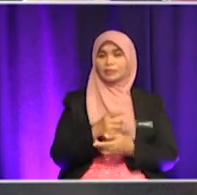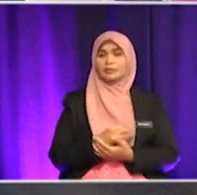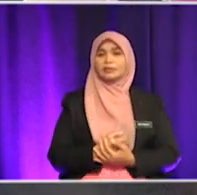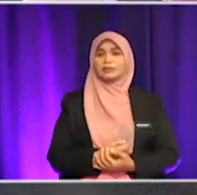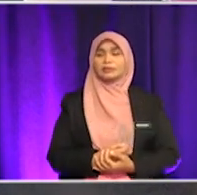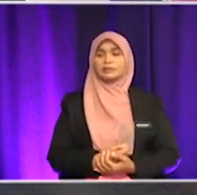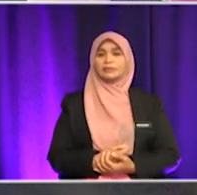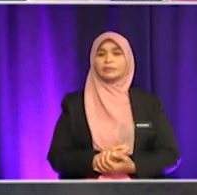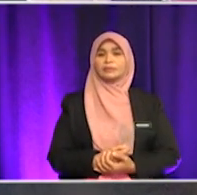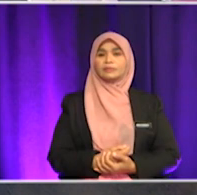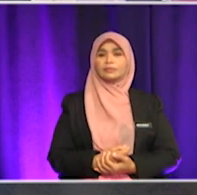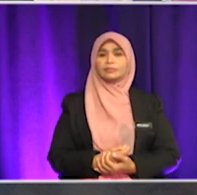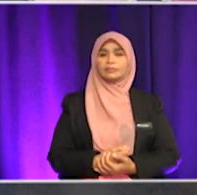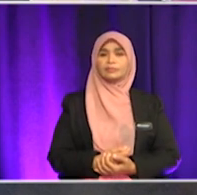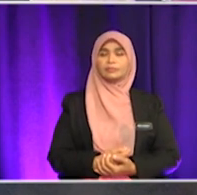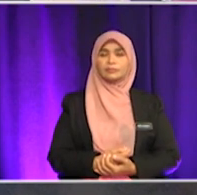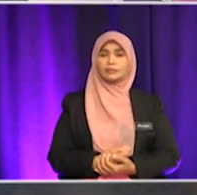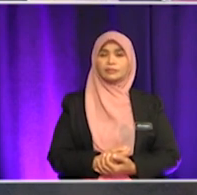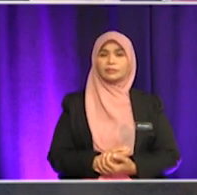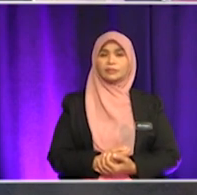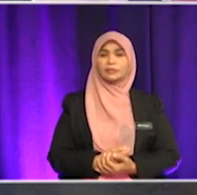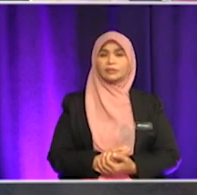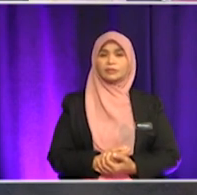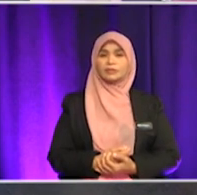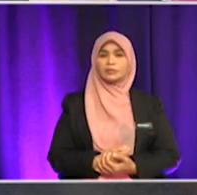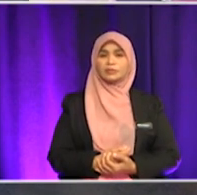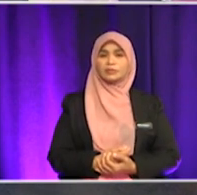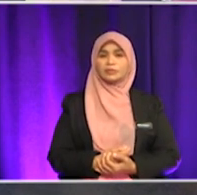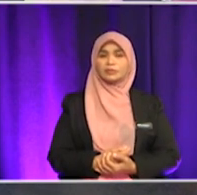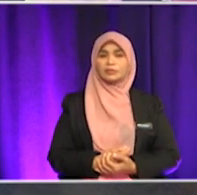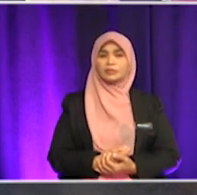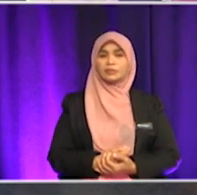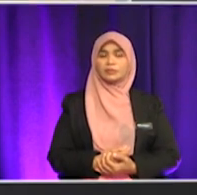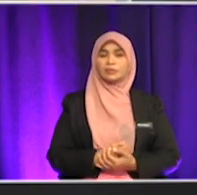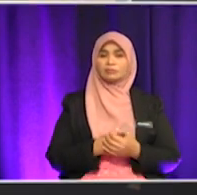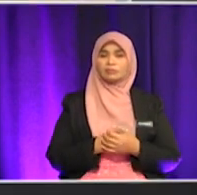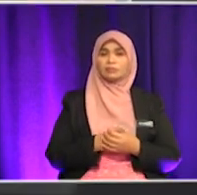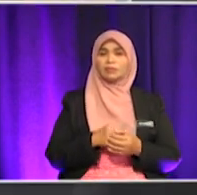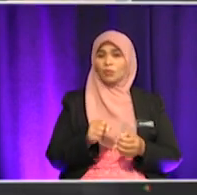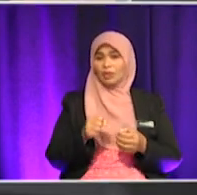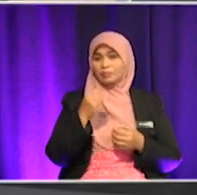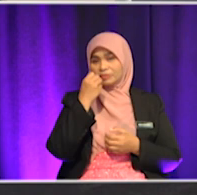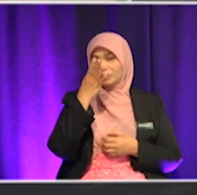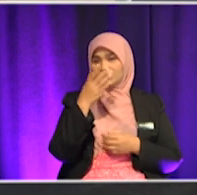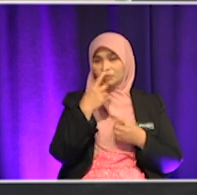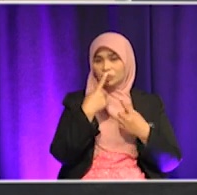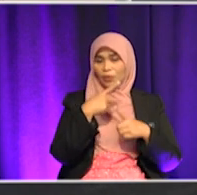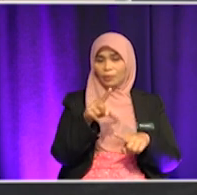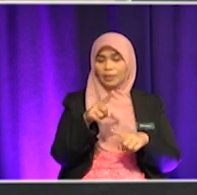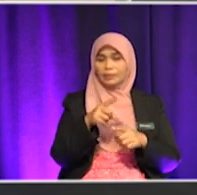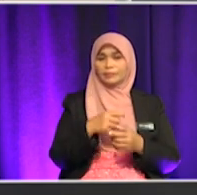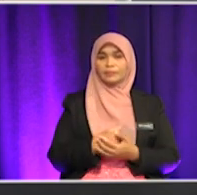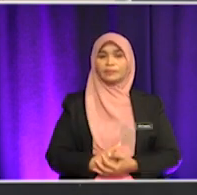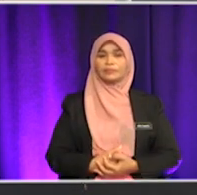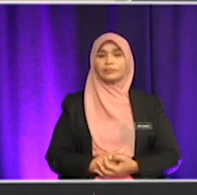Adlina. Okey, Adlina. Okey, Adlina boleh on mikrofon. Mikrofon. Silakan. Dan terangkan kepada Bifan dan